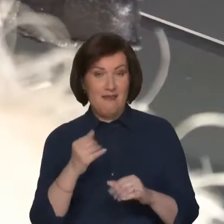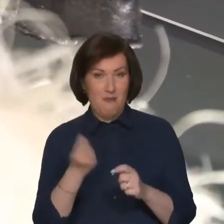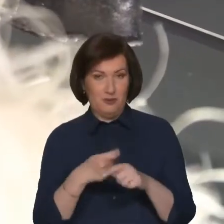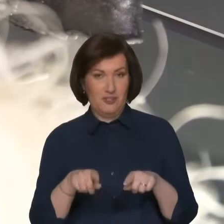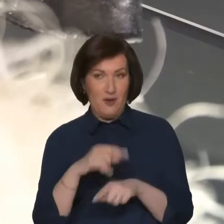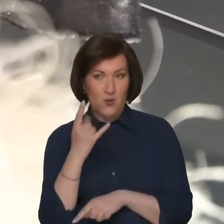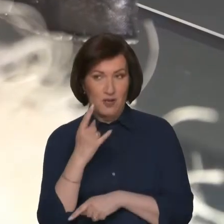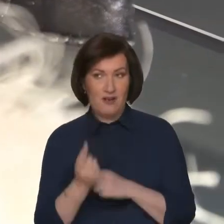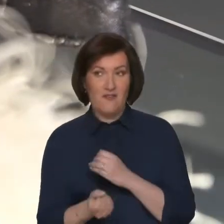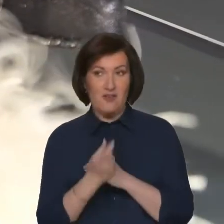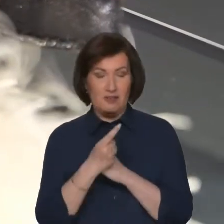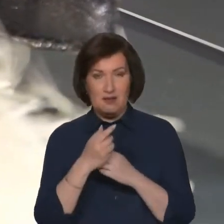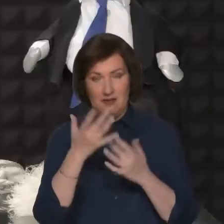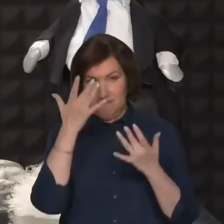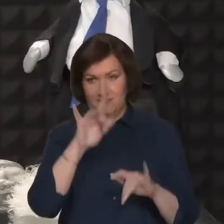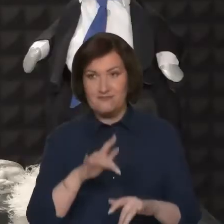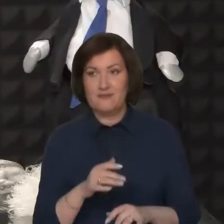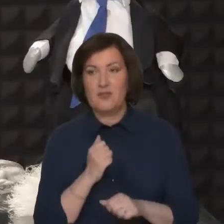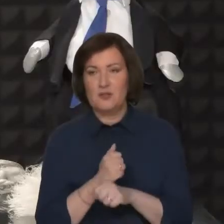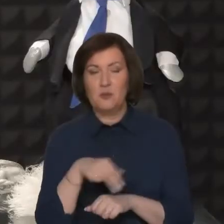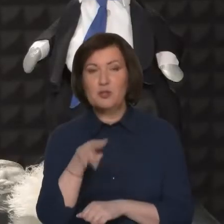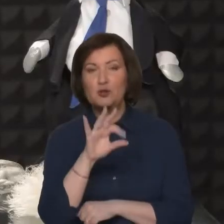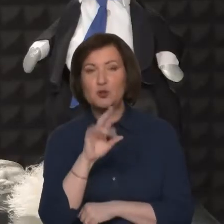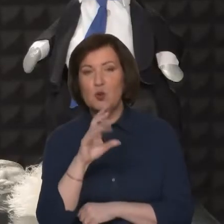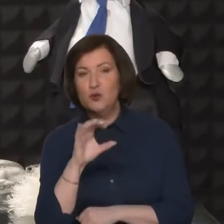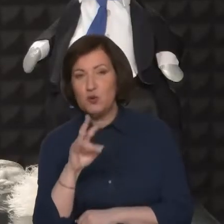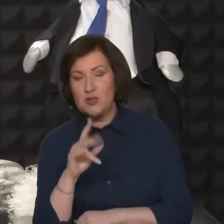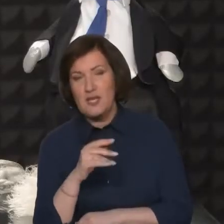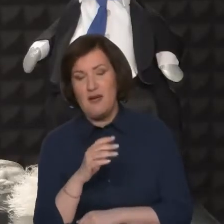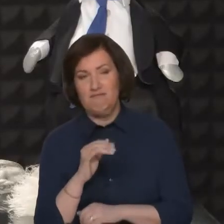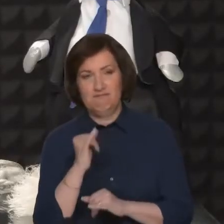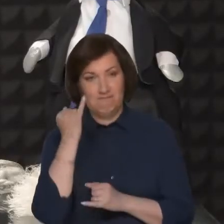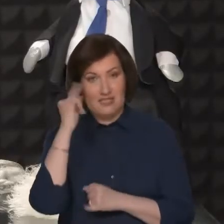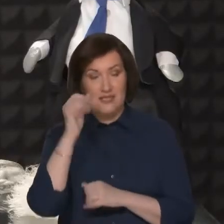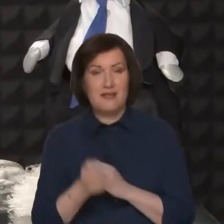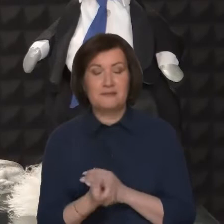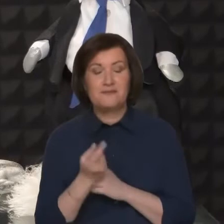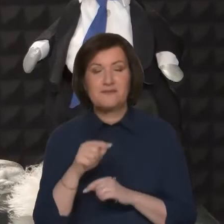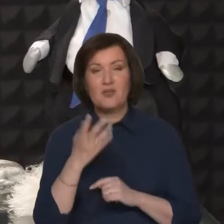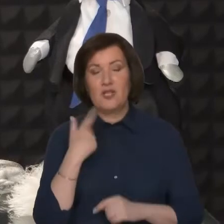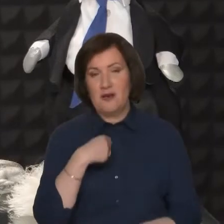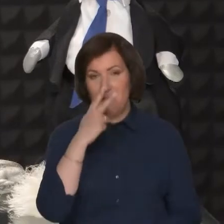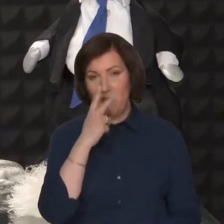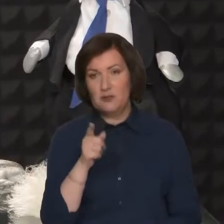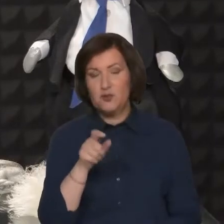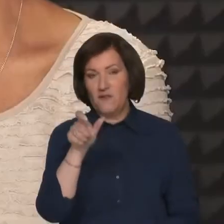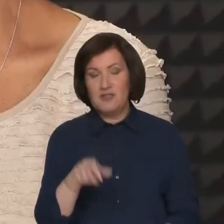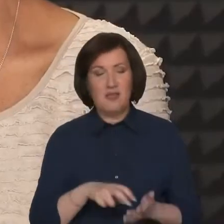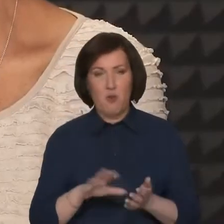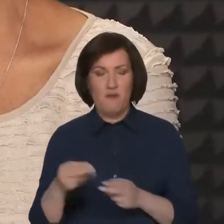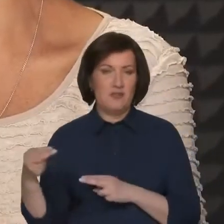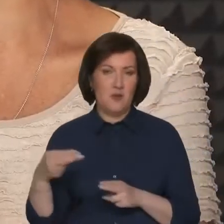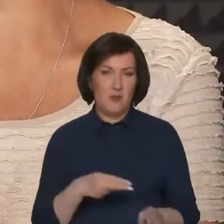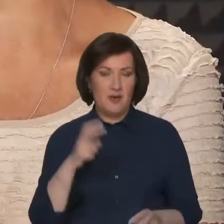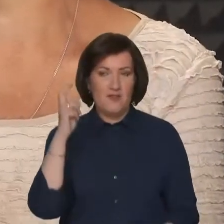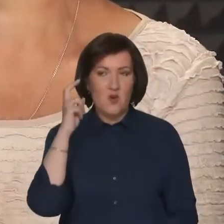ляльку виникла, каже, спонтанно. Зробити Джонсона ідея виникла тоді, коли я побачила, що він не побоявся і